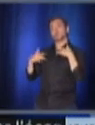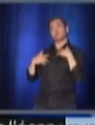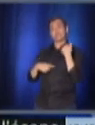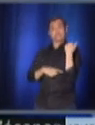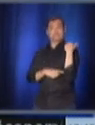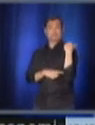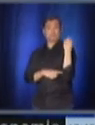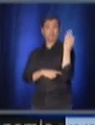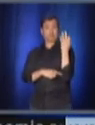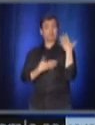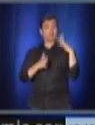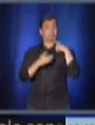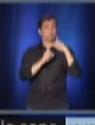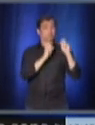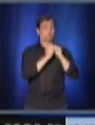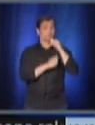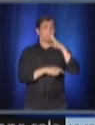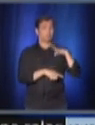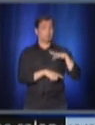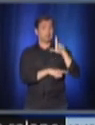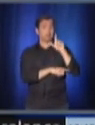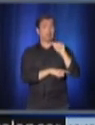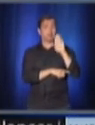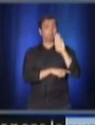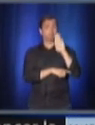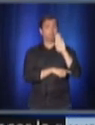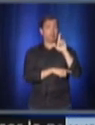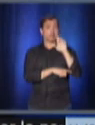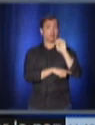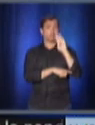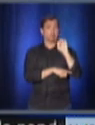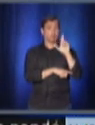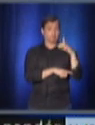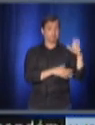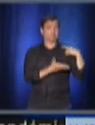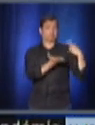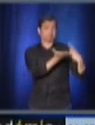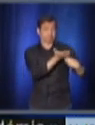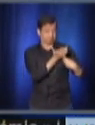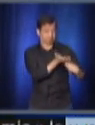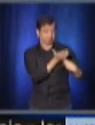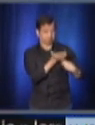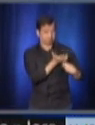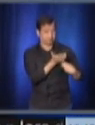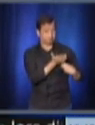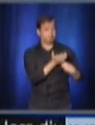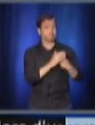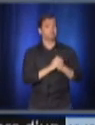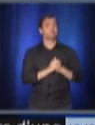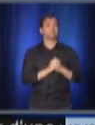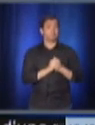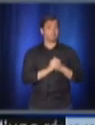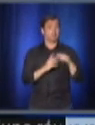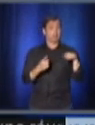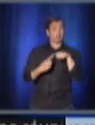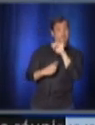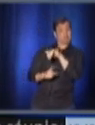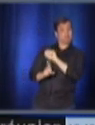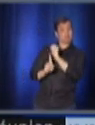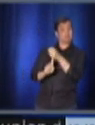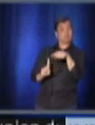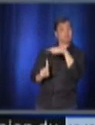Lebel vendredi, afin de m'assurer que nous puissions accélérer les négociations